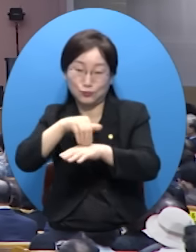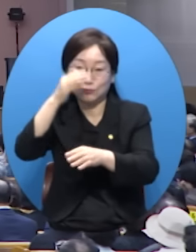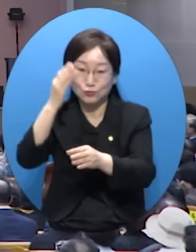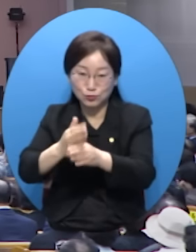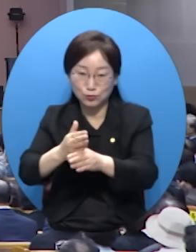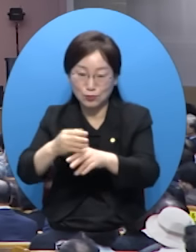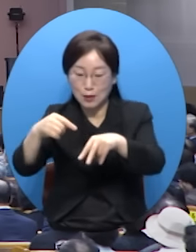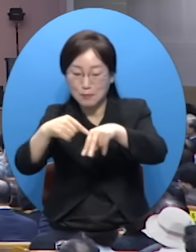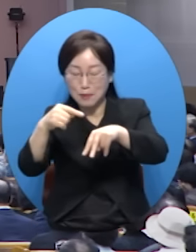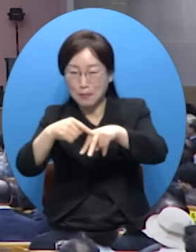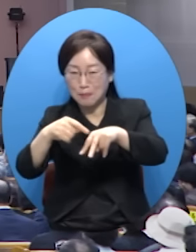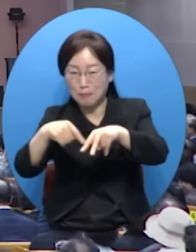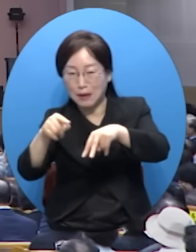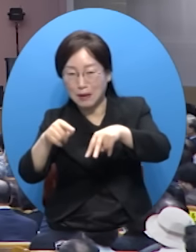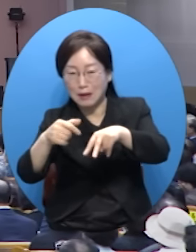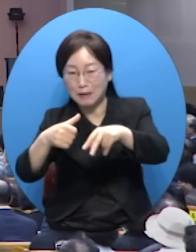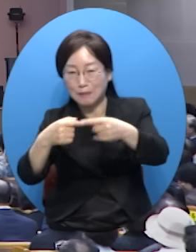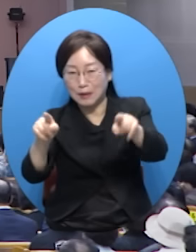부러져서 중상을 입게 됩니다.